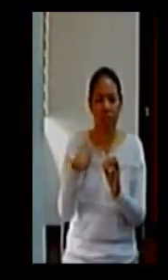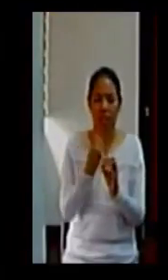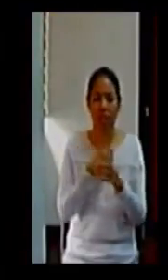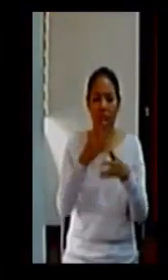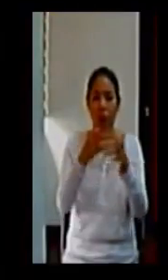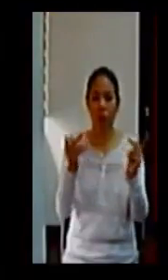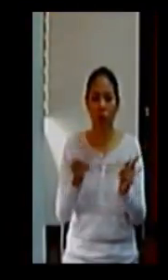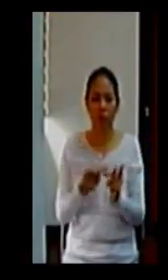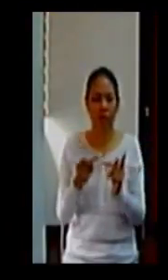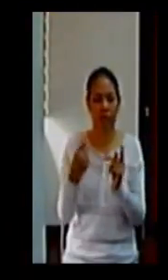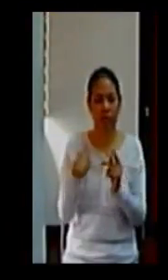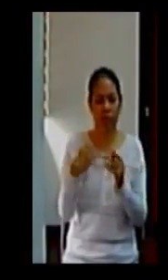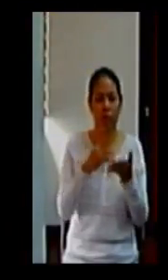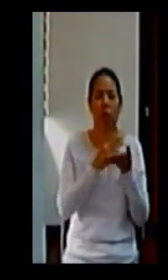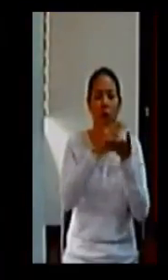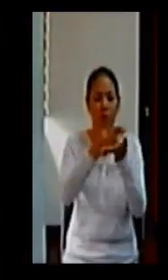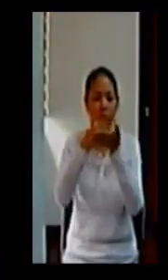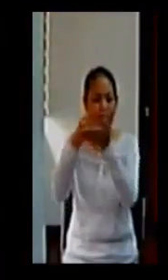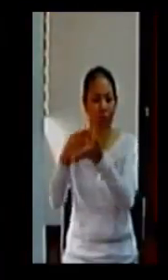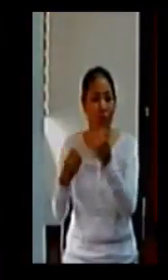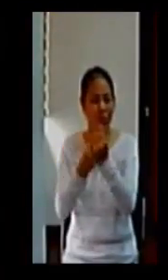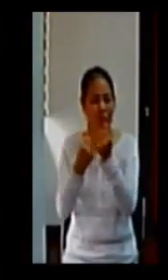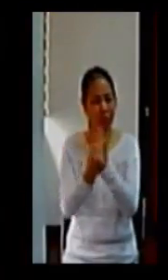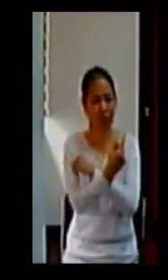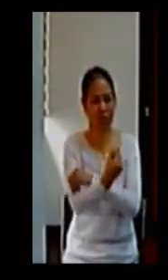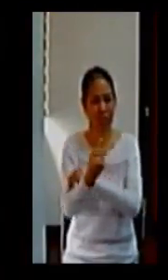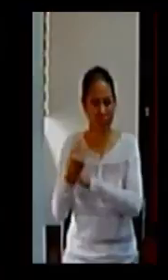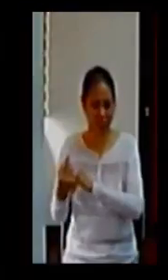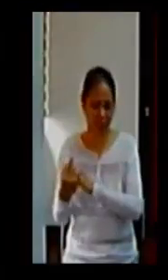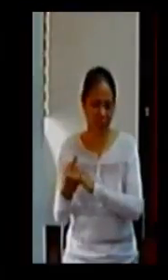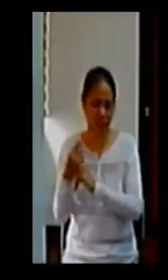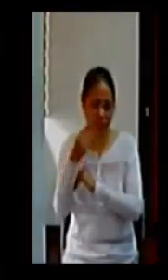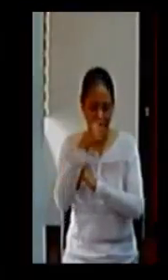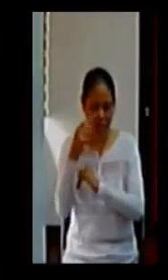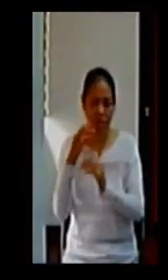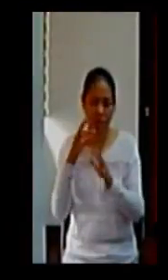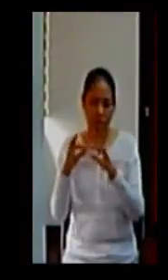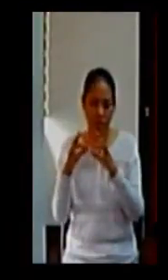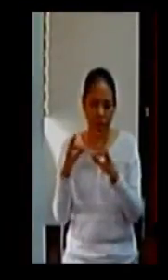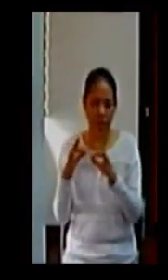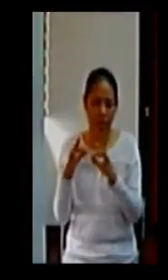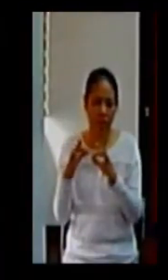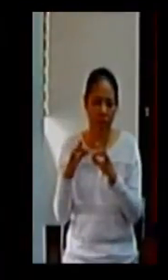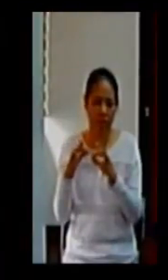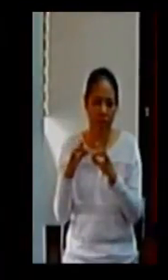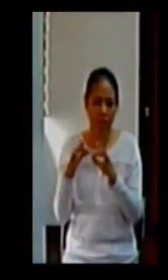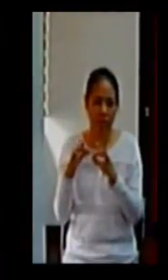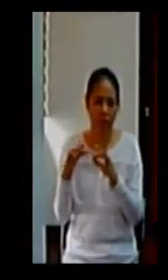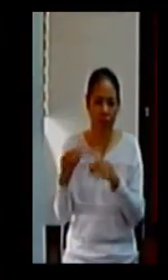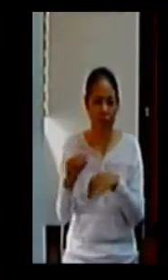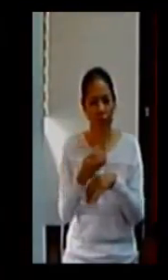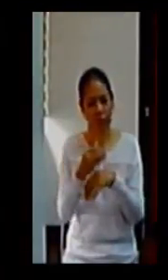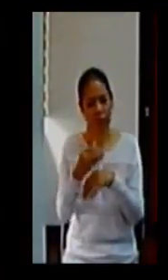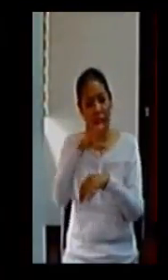pag bumabagyo, ay pwede kang i-accommodate ng kapitbahay mo nang wala pong